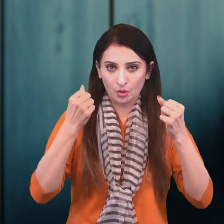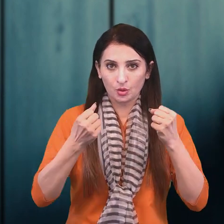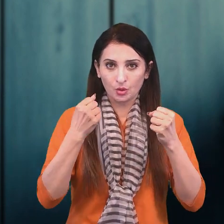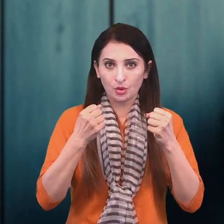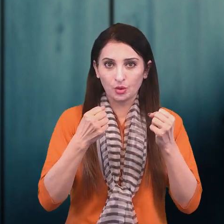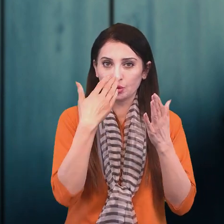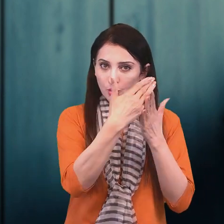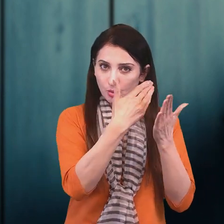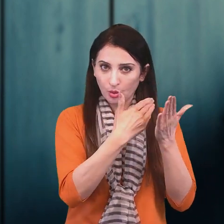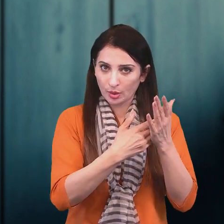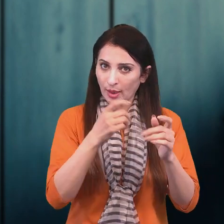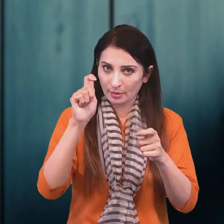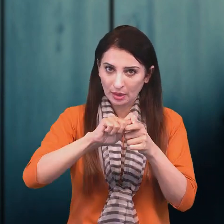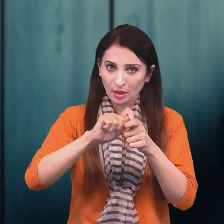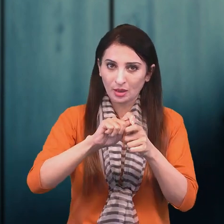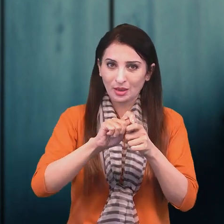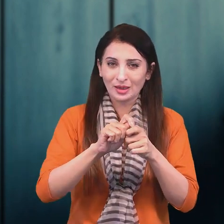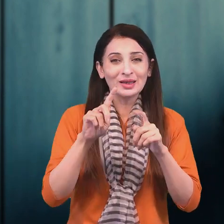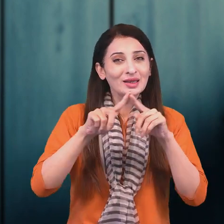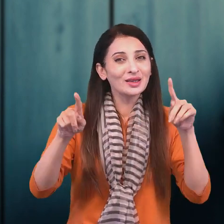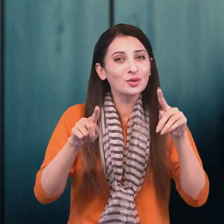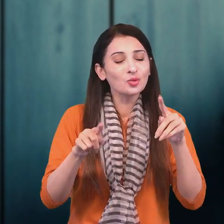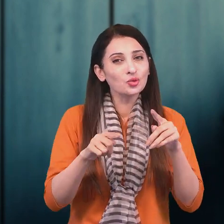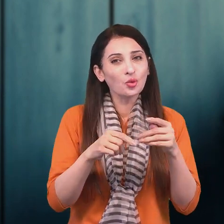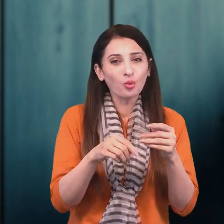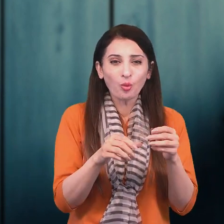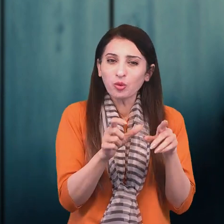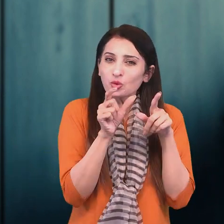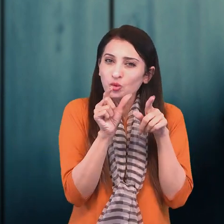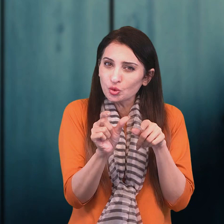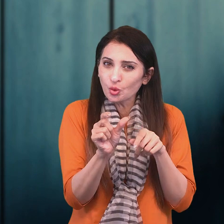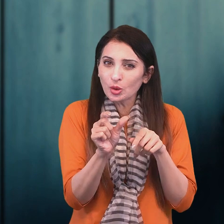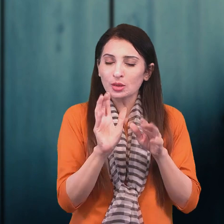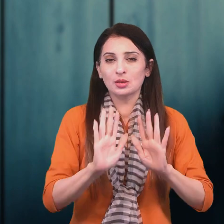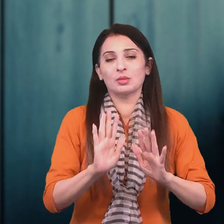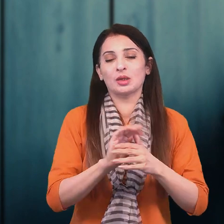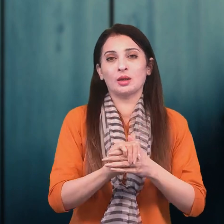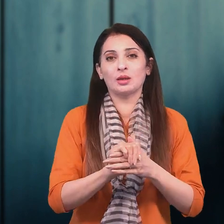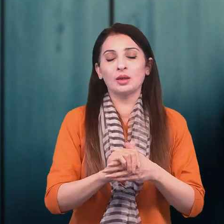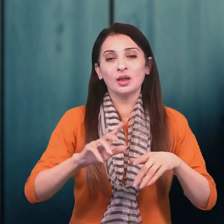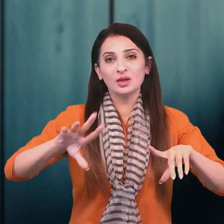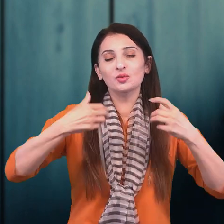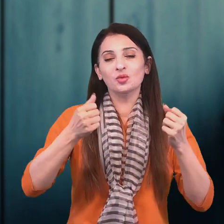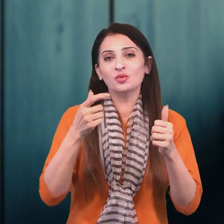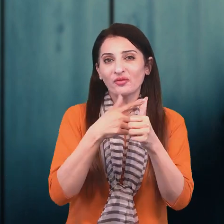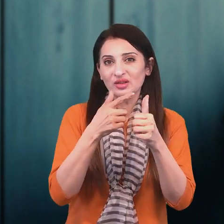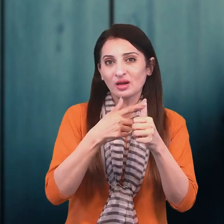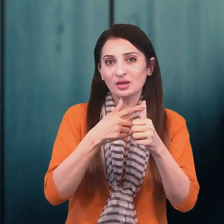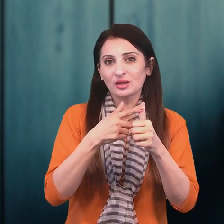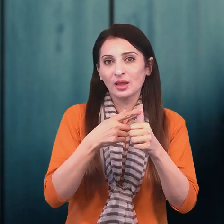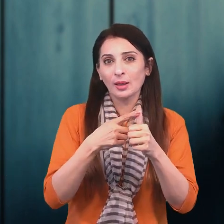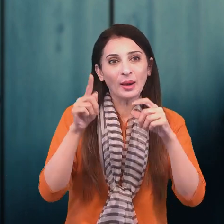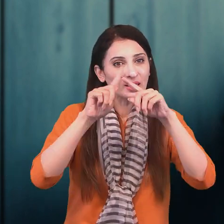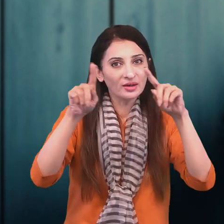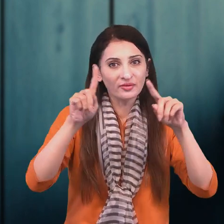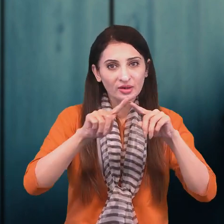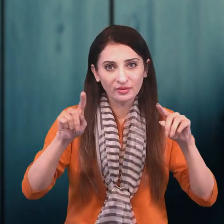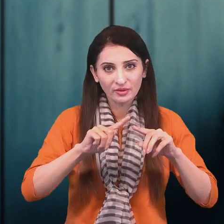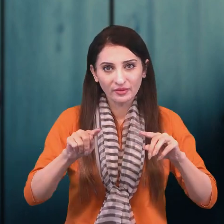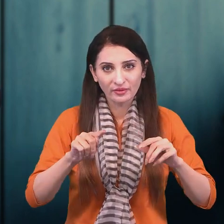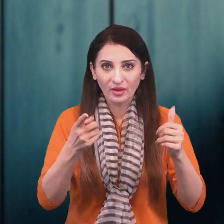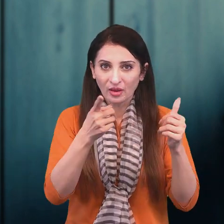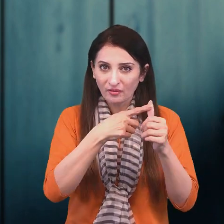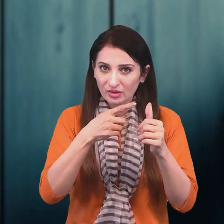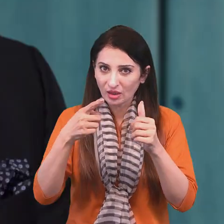بھی ایک ڈپارٹمنٹ کی حد تک محدود کر دیا گیا، کیونکہ ہم یہ سمجھتے ہیں کہ یہ جو نوجوانوں کی وزارت ہے، یہ باقی تمام